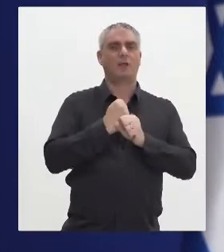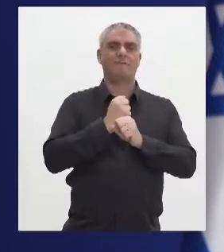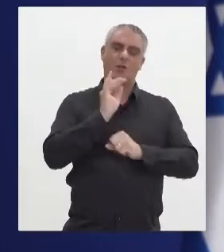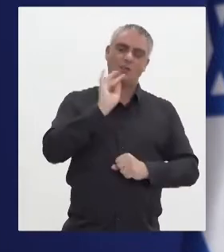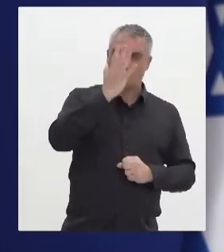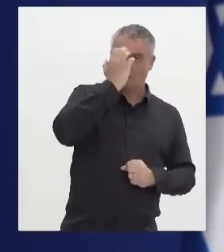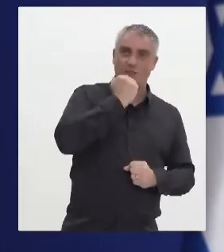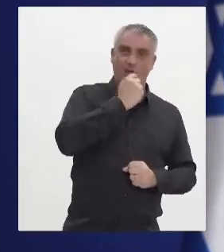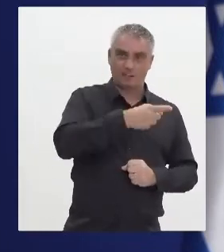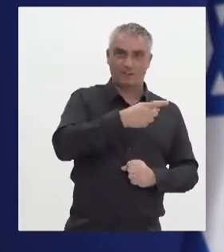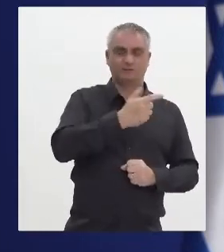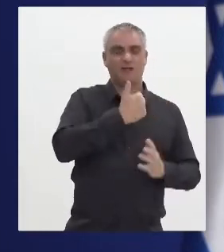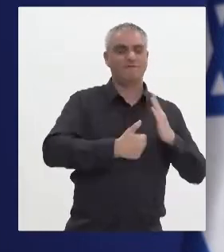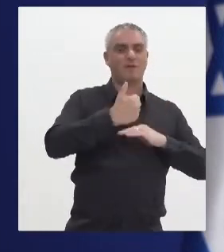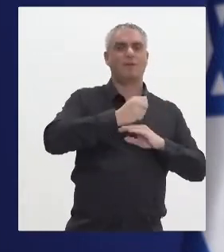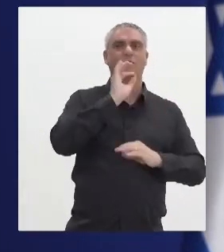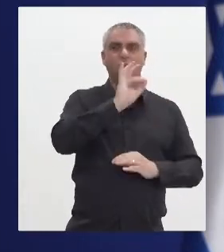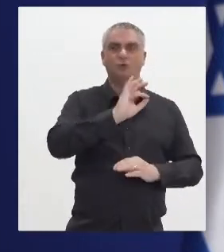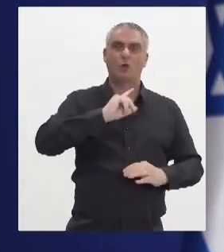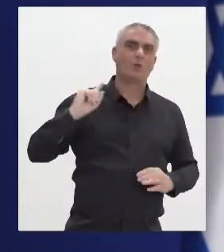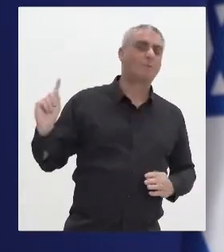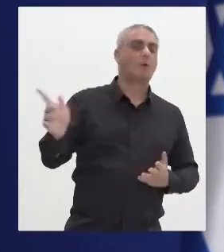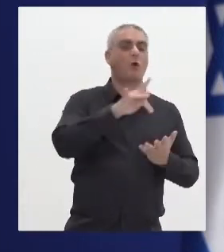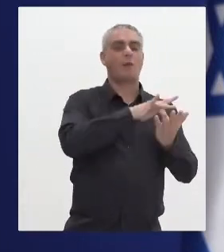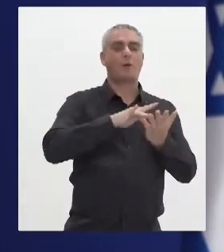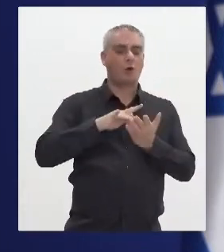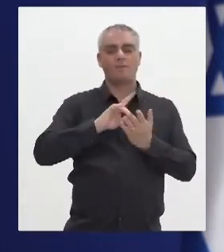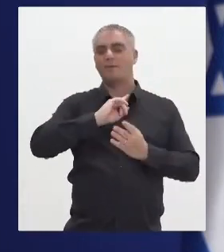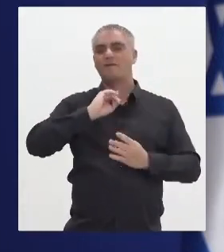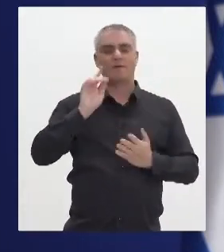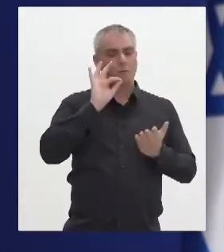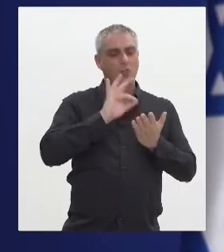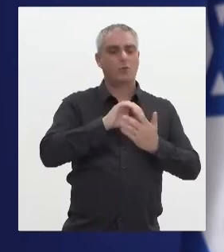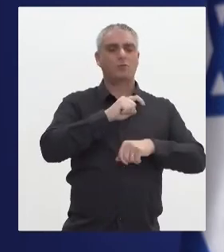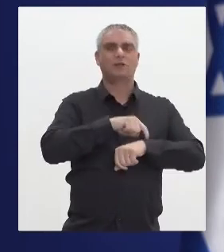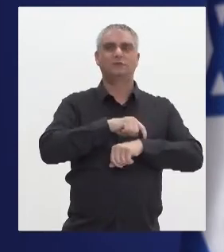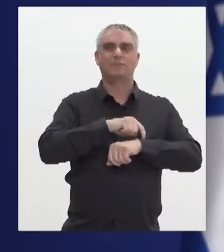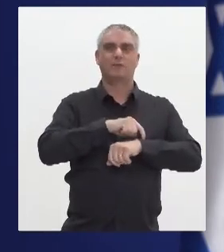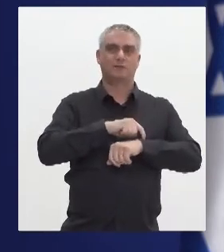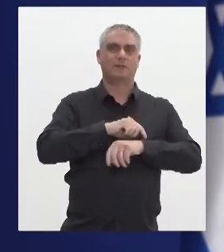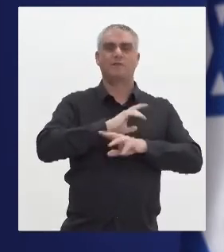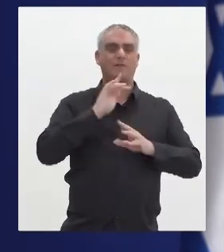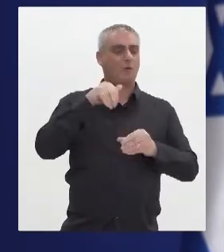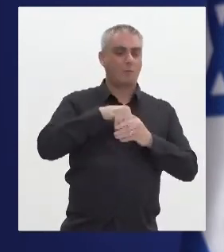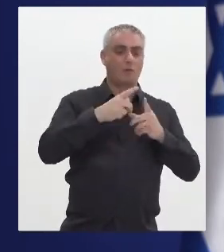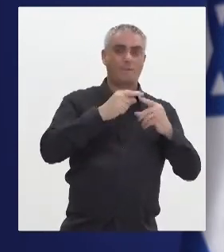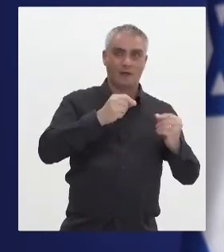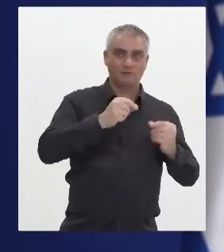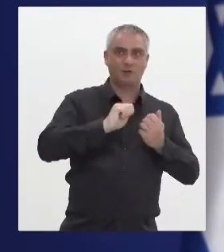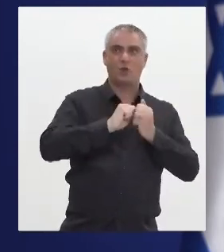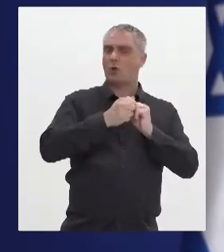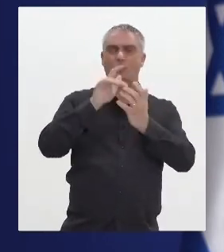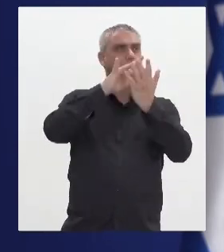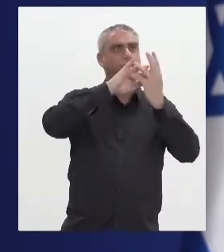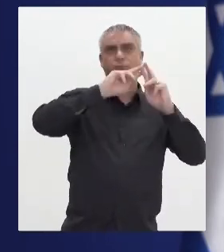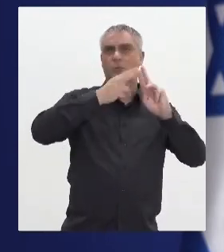חמאס ומנהיגיו בכל מקום ובכל בכל נקודת זמן ובכל מקום ברצועת עזה או איפו